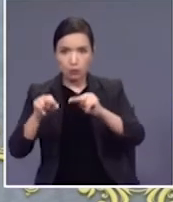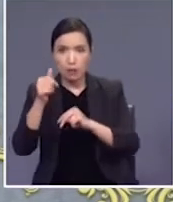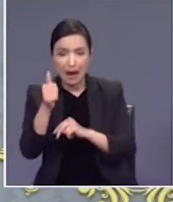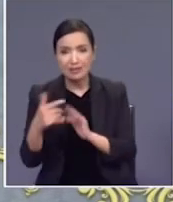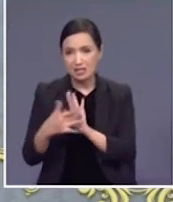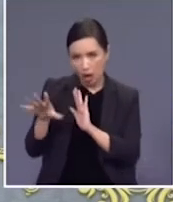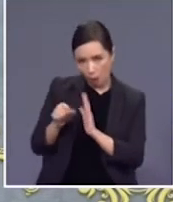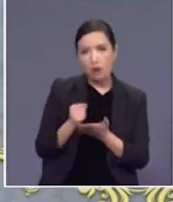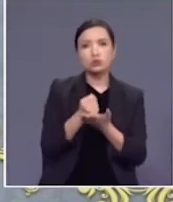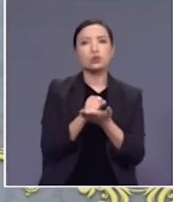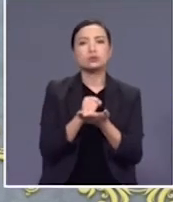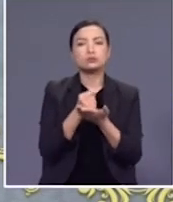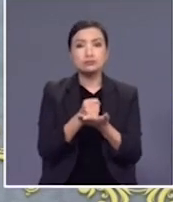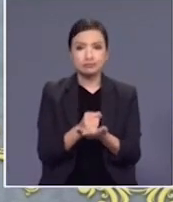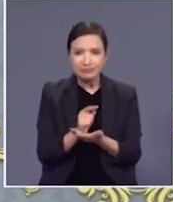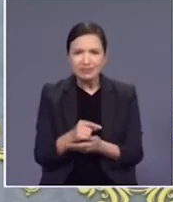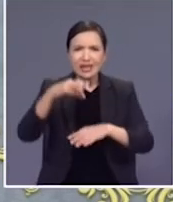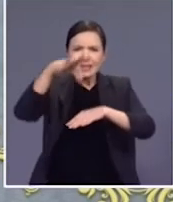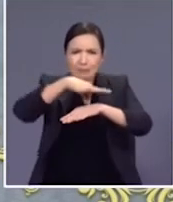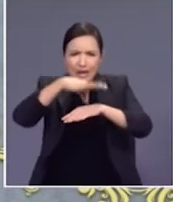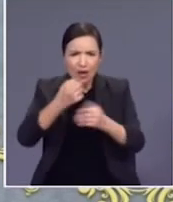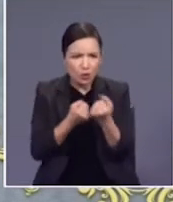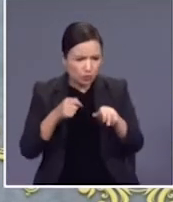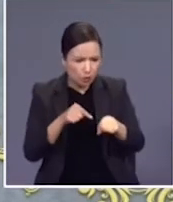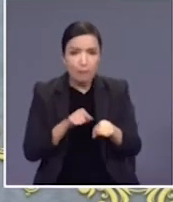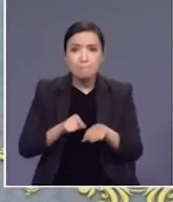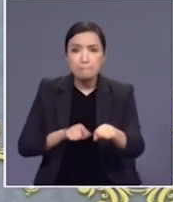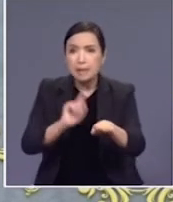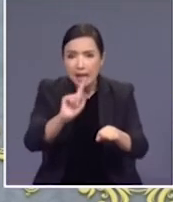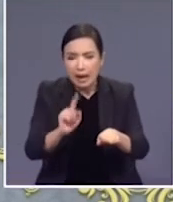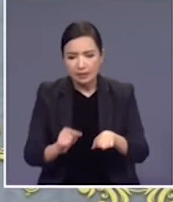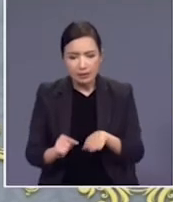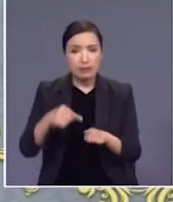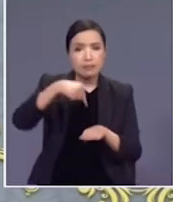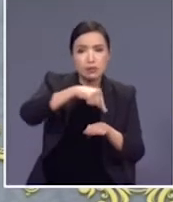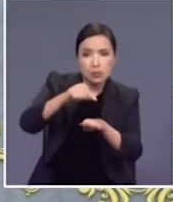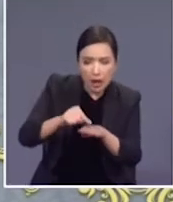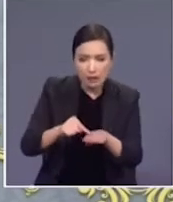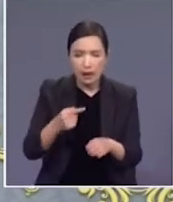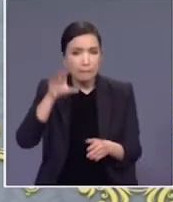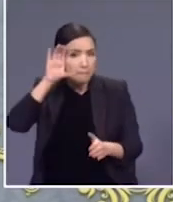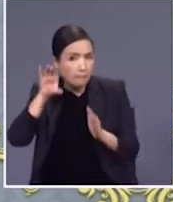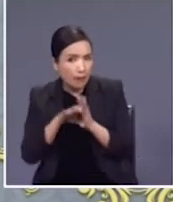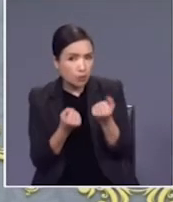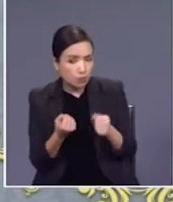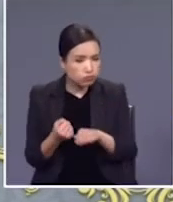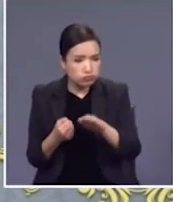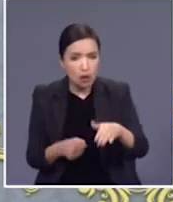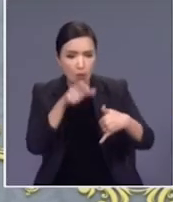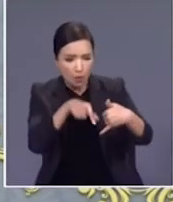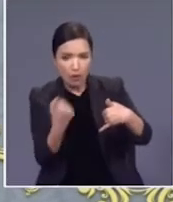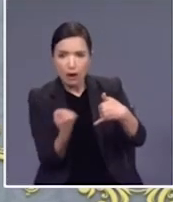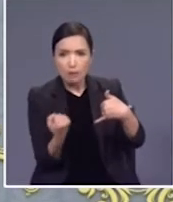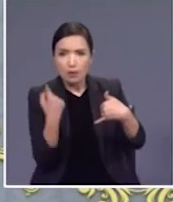ได้แก่ระบบติดตามตำแหน่งรถเส้นทางการเดินรถความเร็วของรถติดตามภาพเหตุการณ์ภายในรถระบบพิสูจน์ตัวตนพนักงานขับ